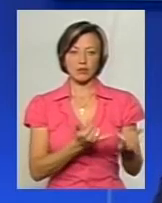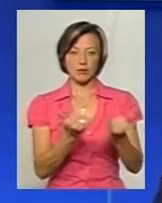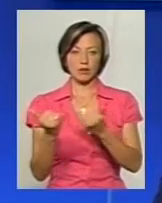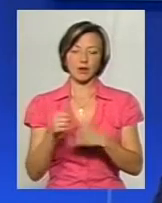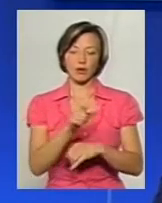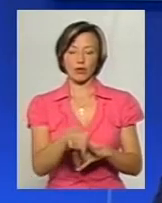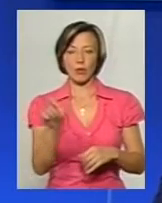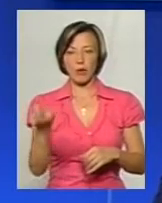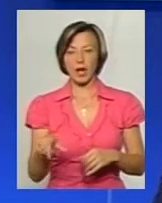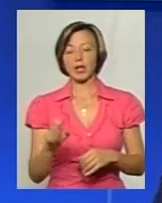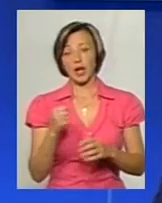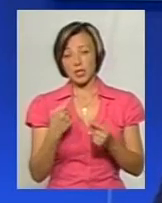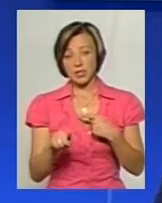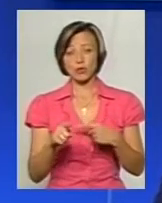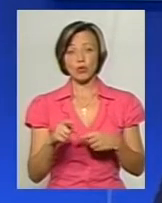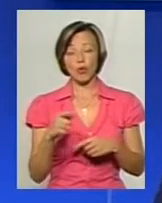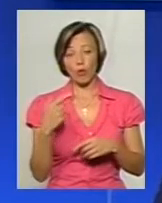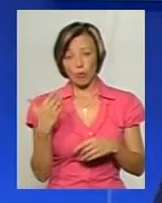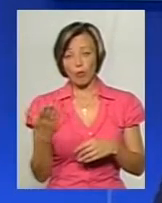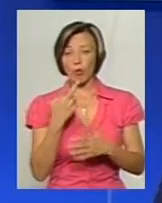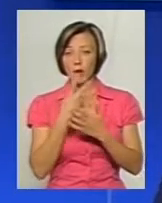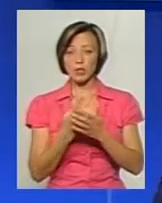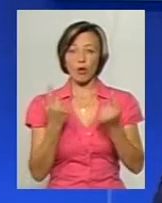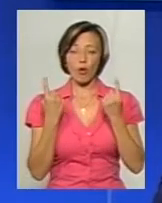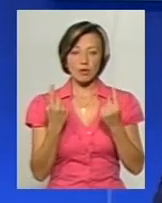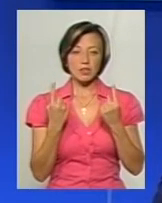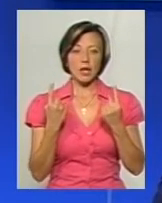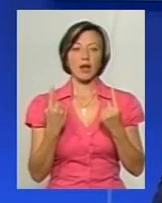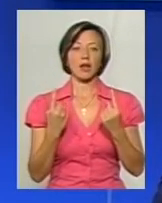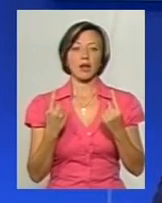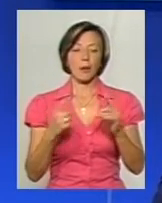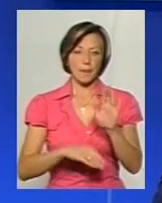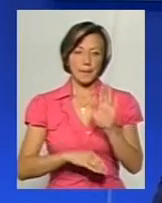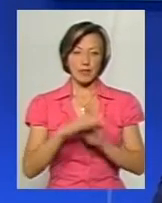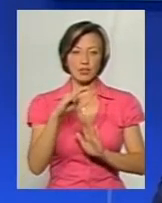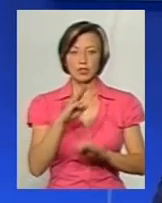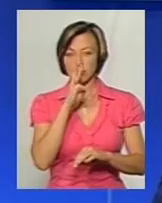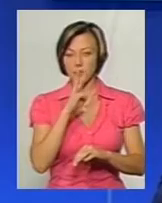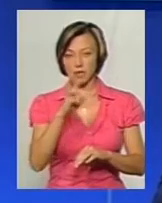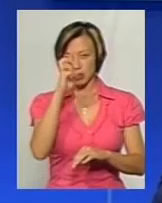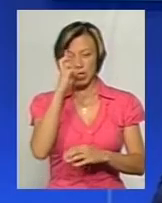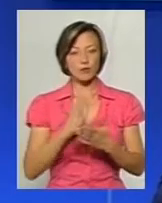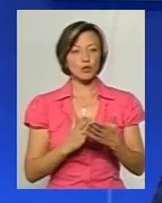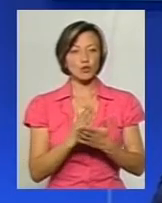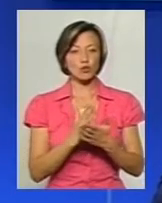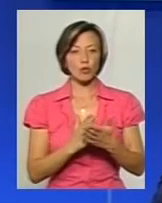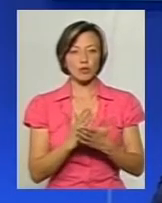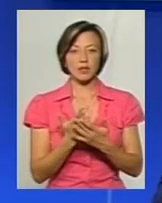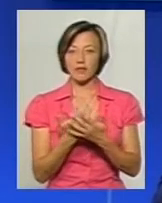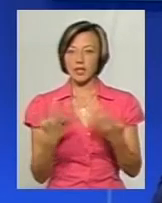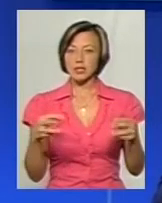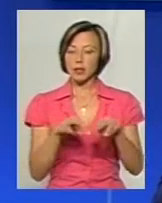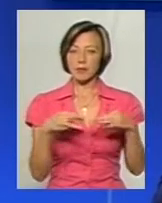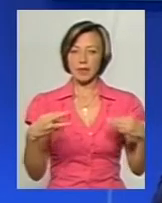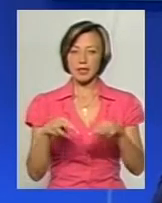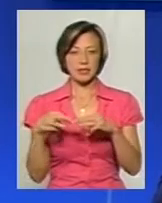забезпечення наших громадян. А з іншого боку, ми бачимо колосальне підвищення заробітних плат державних службовців у різних